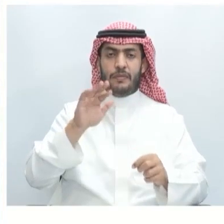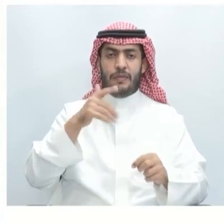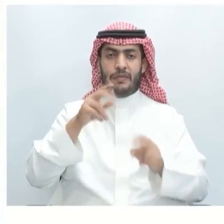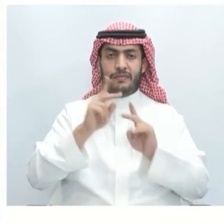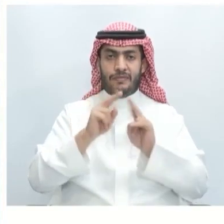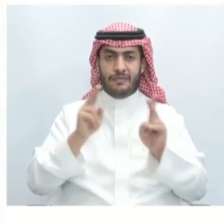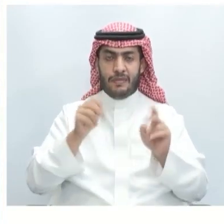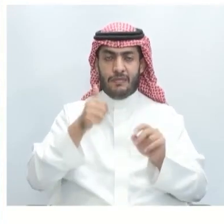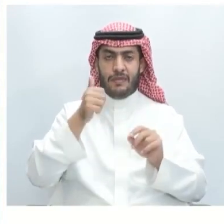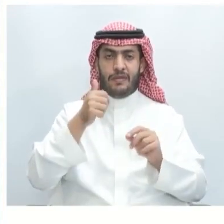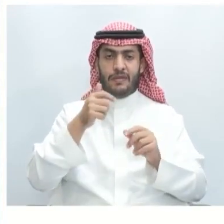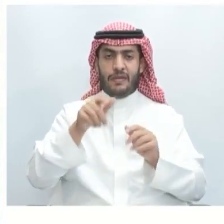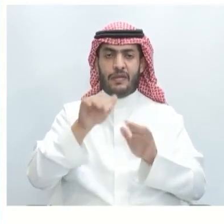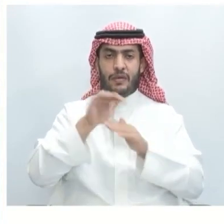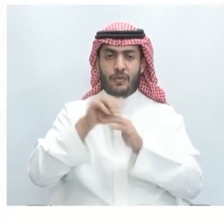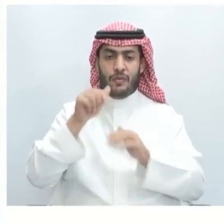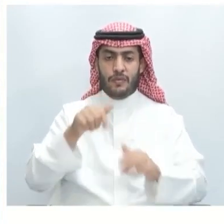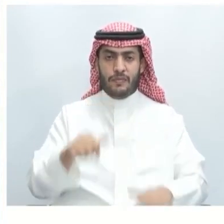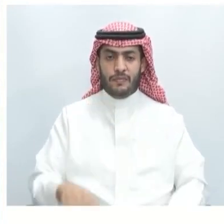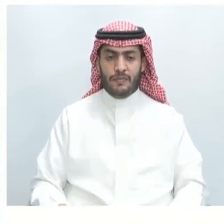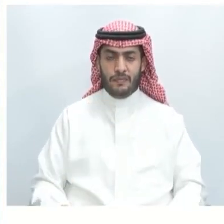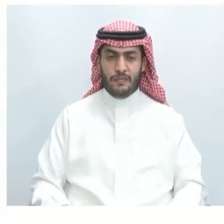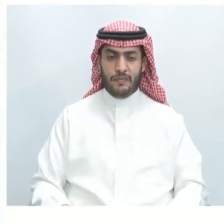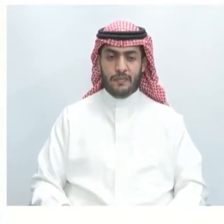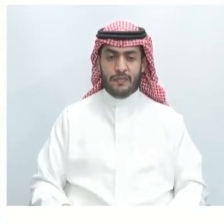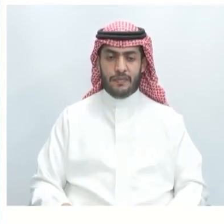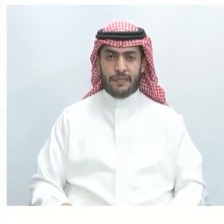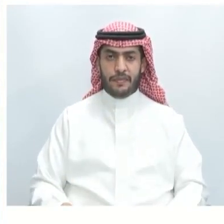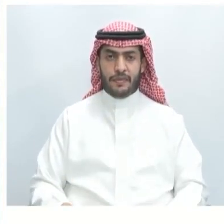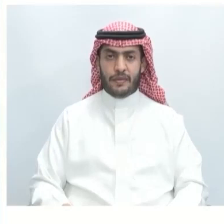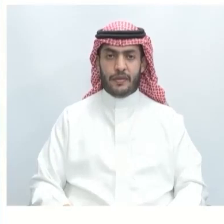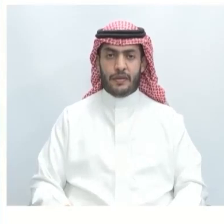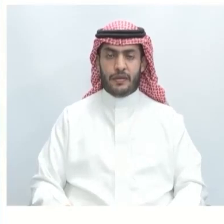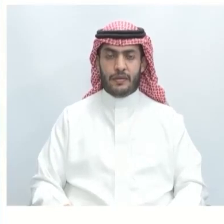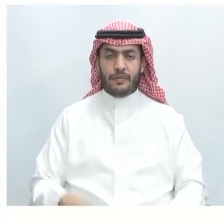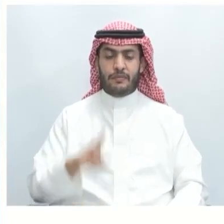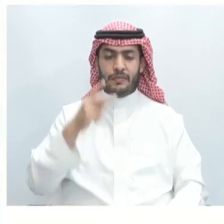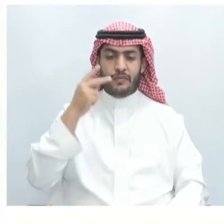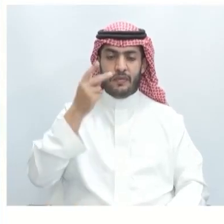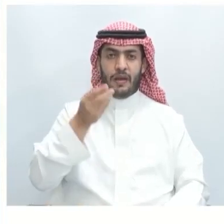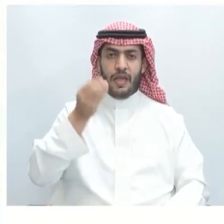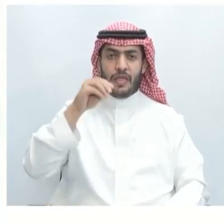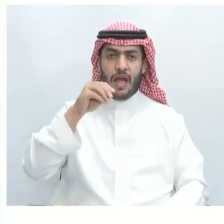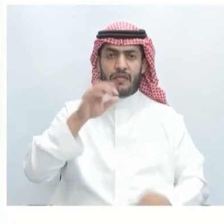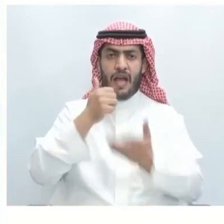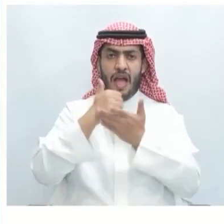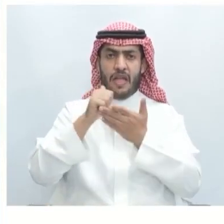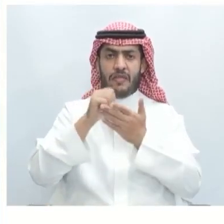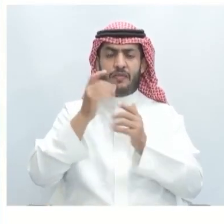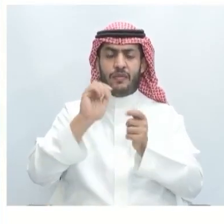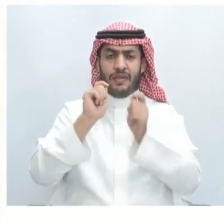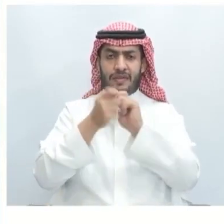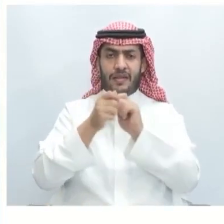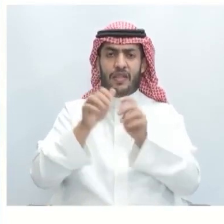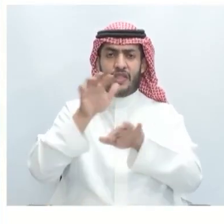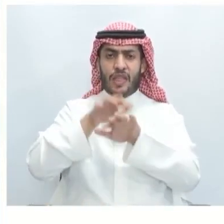نظريه لابد ان نتعرف عليها في درس اليوم اذا سيظهر لديك هذه القائمه كما تلاحظ لديك اضافه لديك حذف لديك تحرير دمج